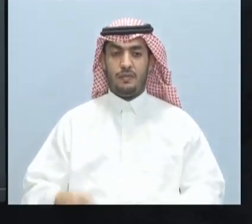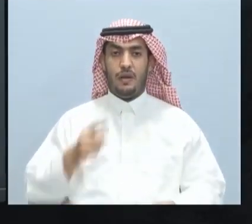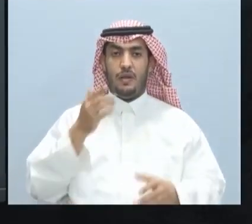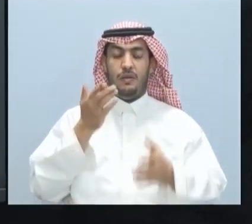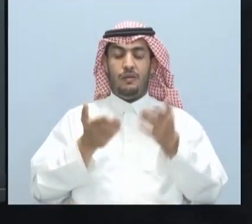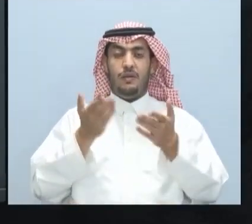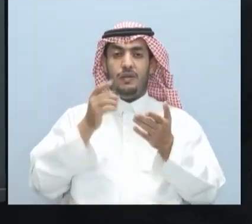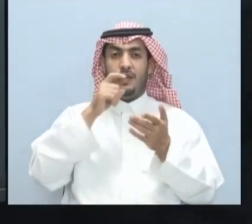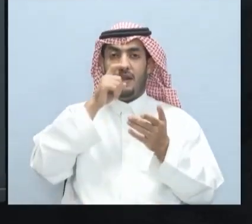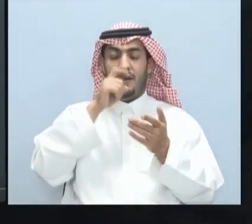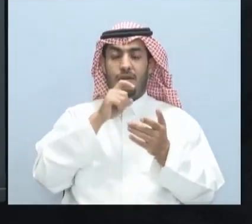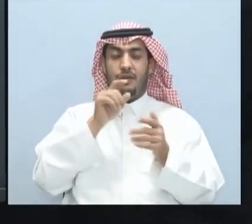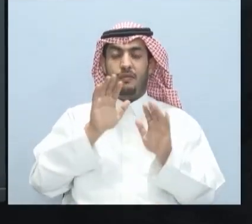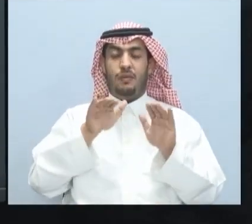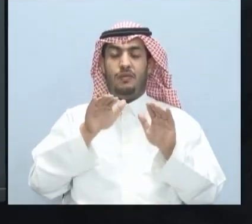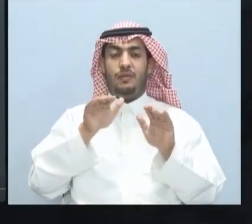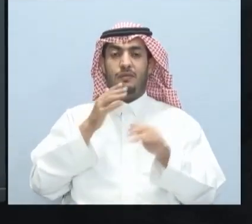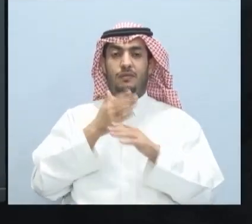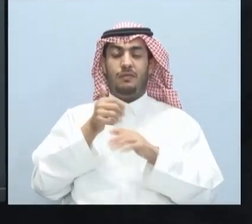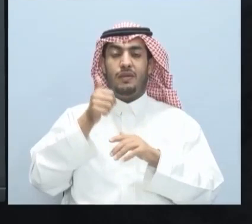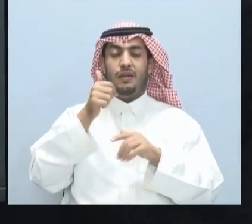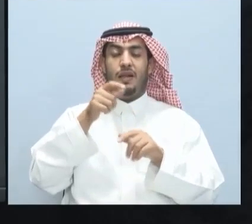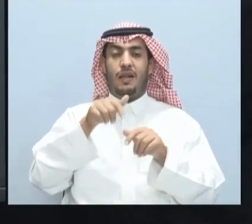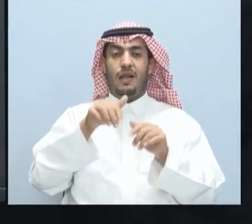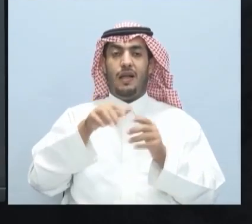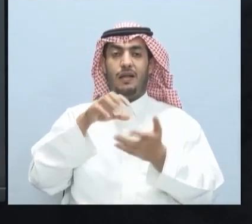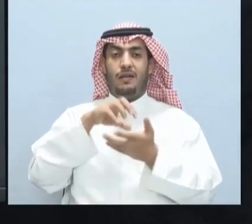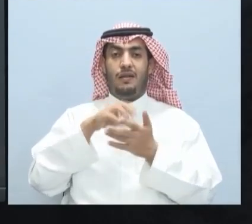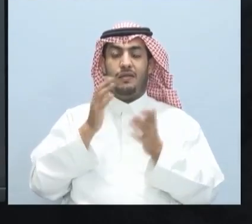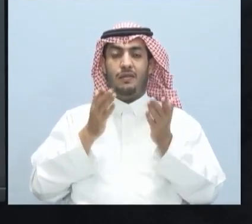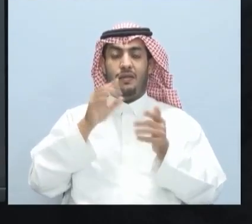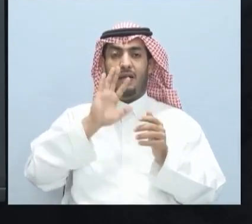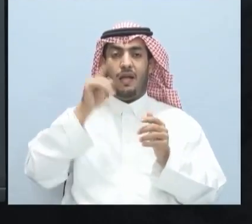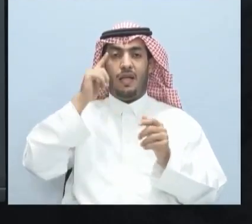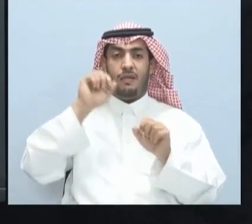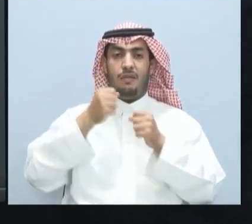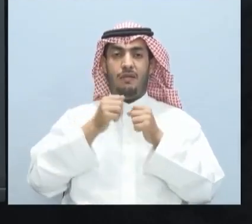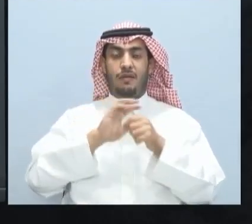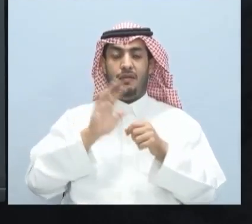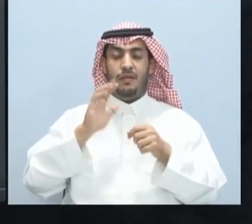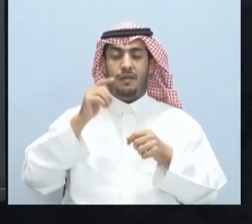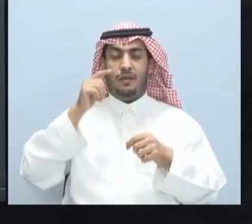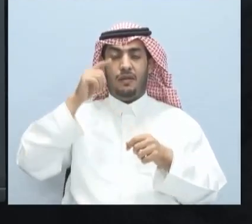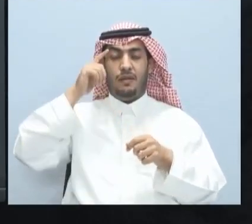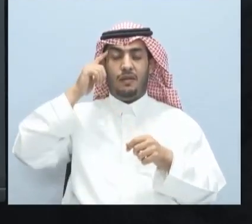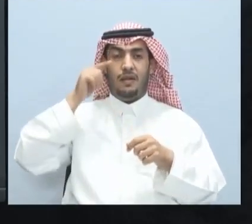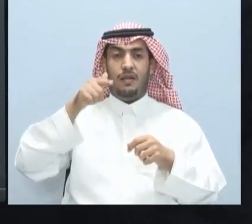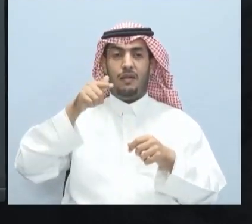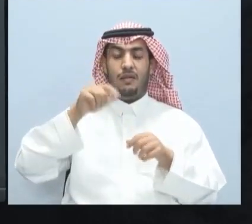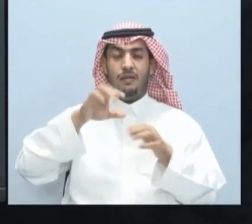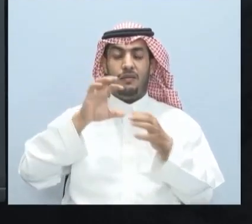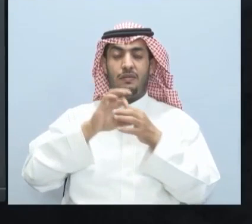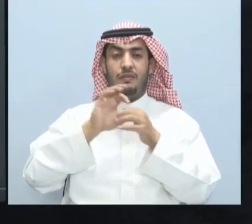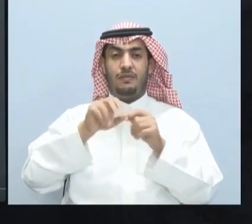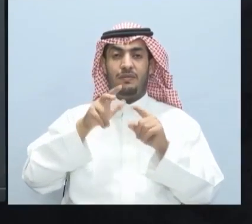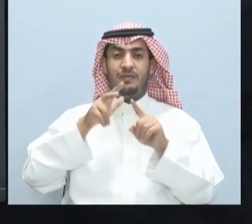الملز اللازم ان تكون موجوده هنا هنا حتى تتحمل هذه الارجوحه دون ان تنكسر يعني معناه هذا الموضوع له علاقه